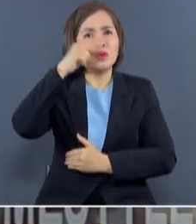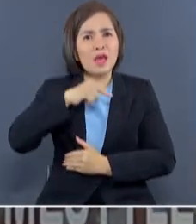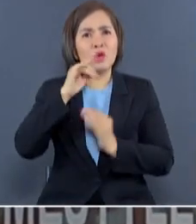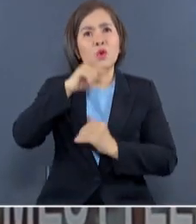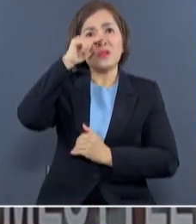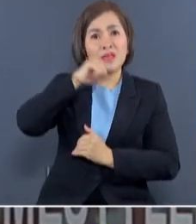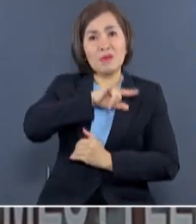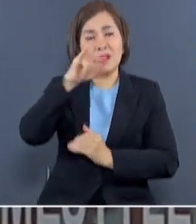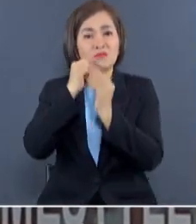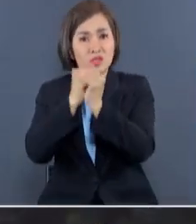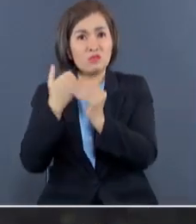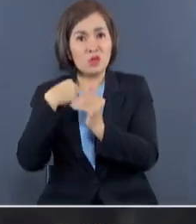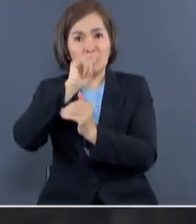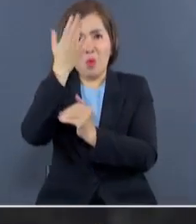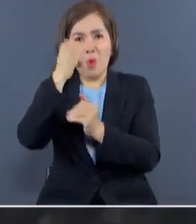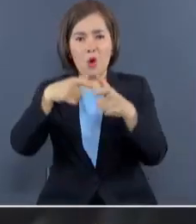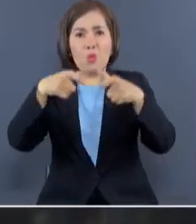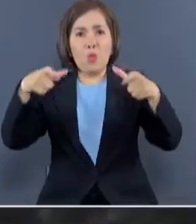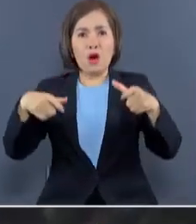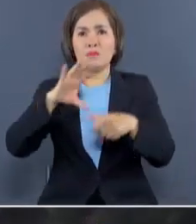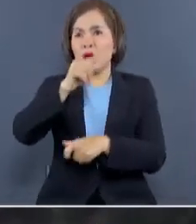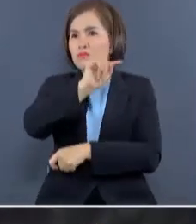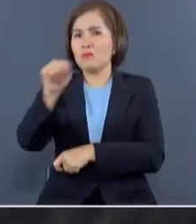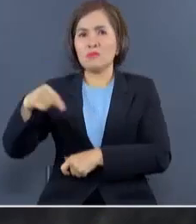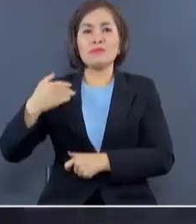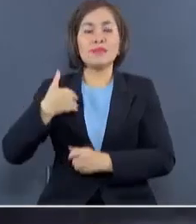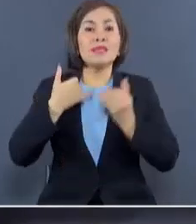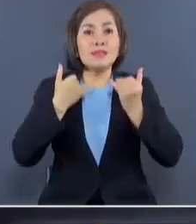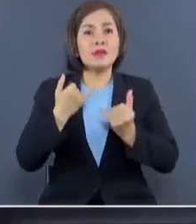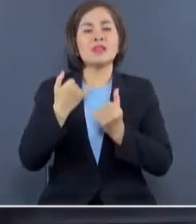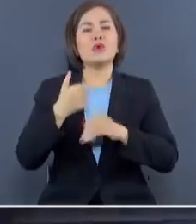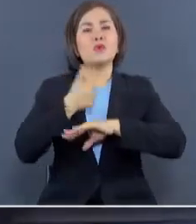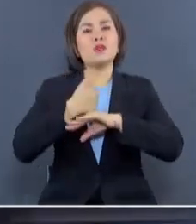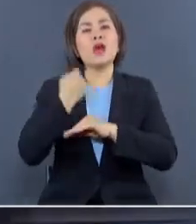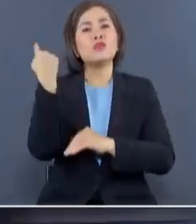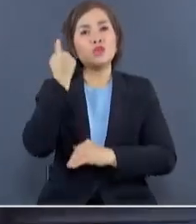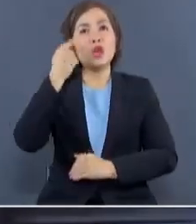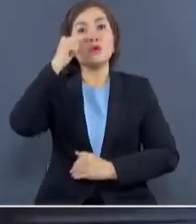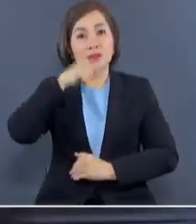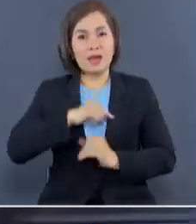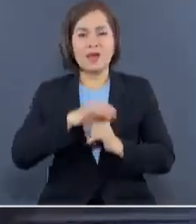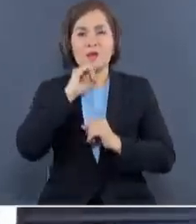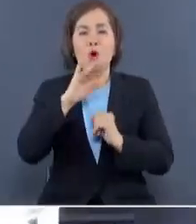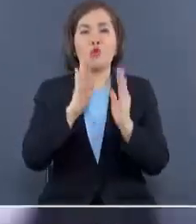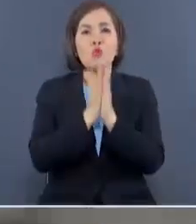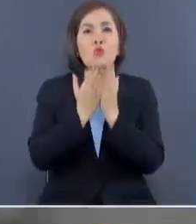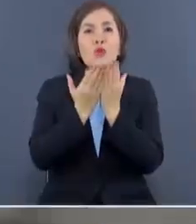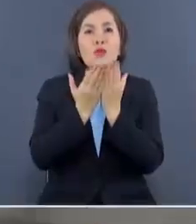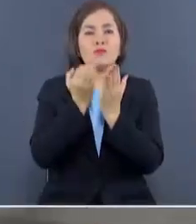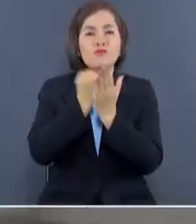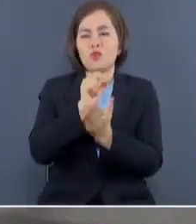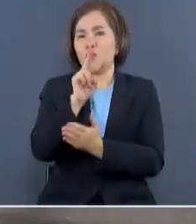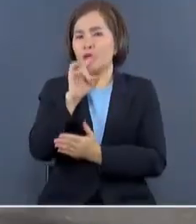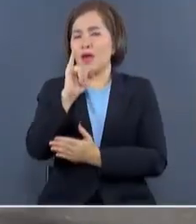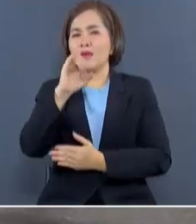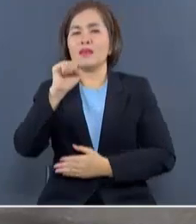โอ้โหมณฑลมันเยอะมากนะฮะเรื่องนี้คุณถาปณีเกียรติไพบูลย์นะท่านผู้ว่าการททก็บอกว่าการยกเว้นวีซ่าไทยจีนน่ะน่าจะเป็นผลดีกับ